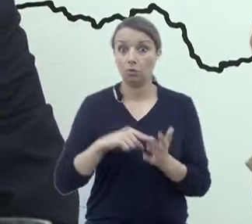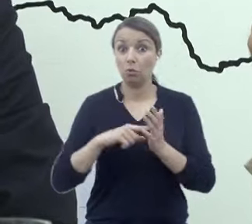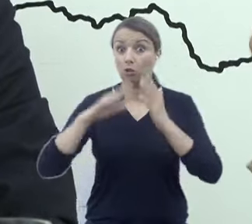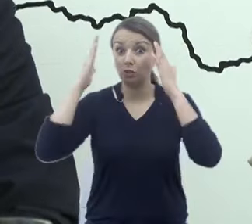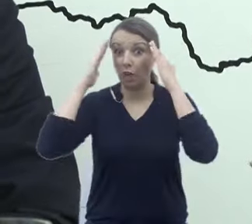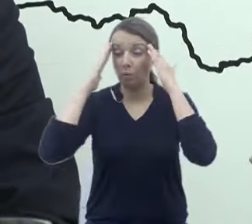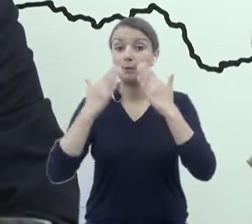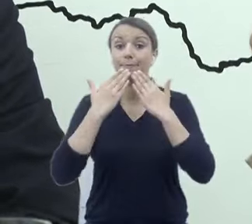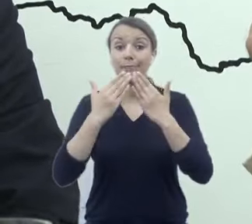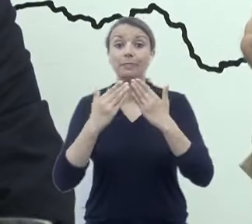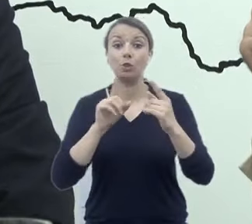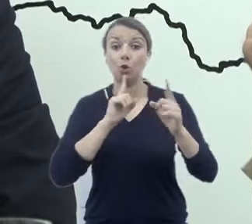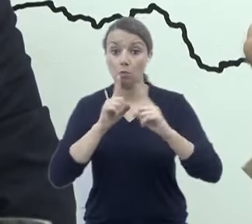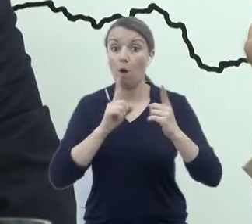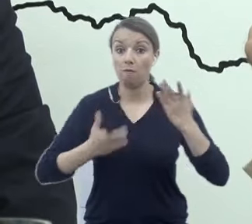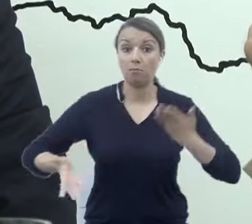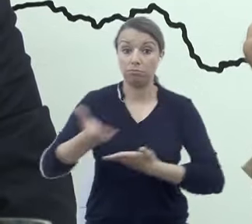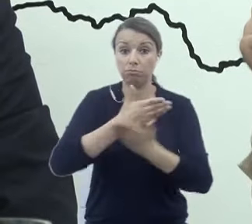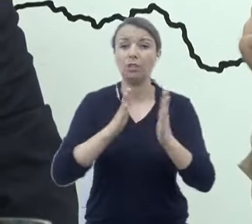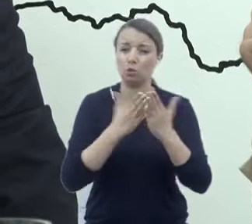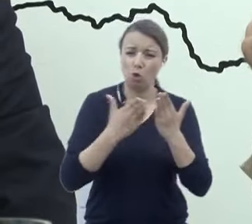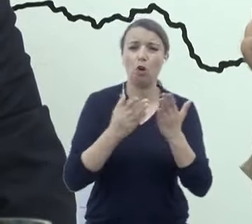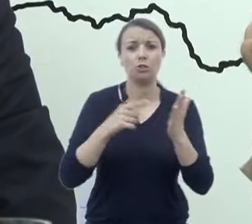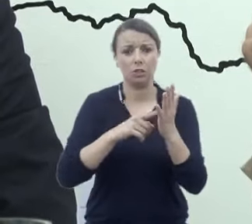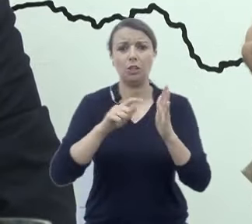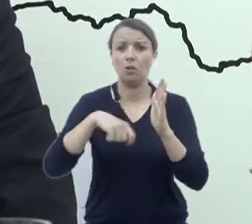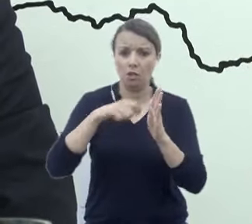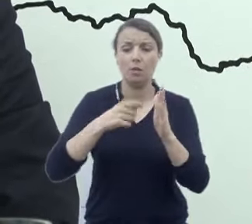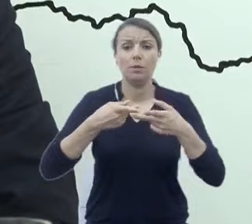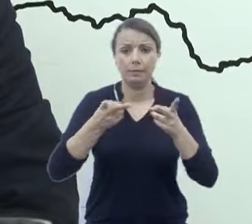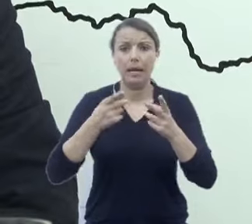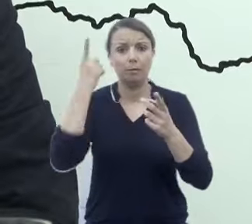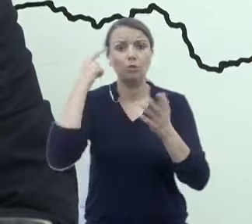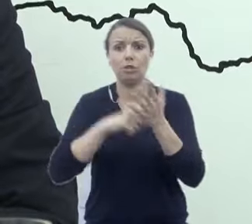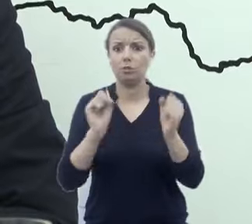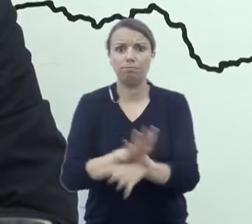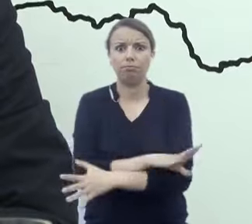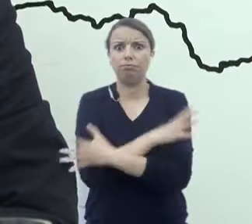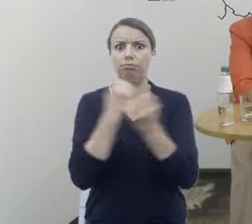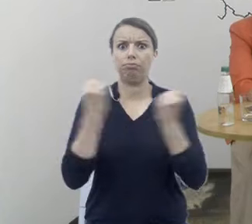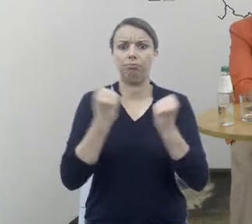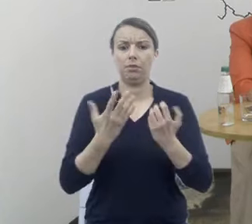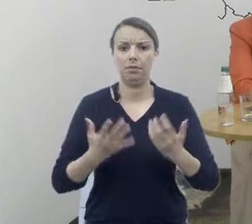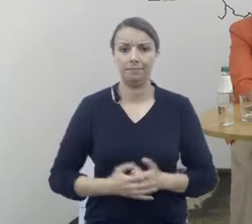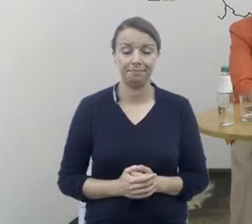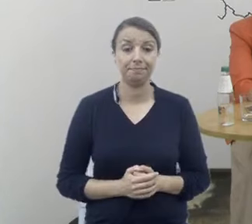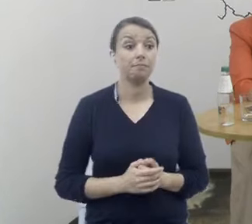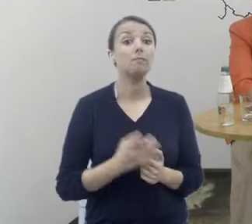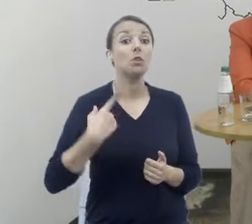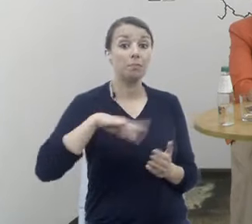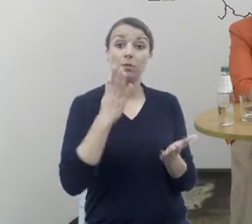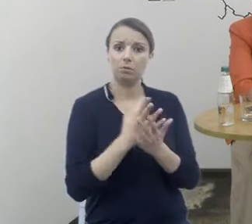ta dyskusja. I to tu stąd idzie chyba ten ogromny wstrząs i znaczenie. Grzegorzu, jesteśmy już ile lat w